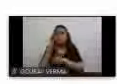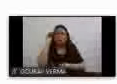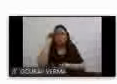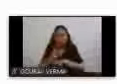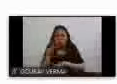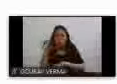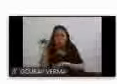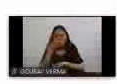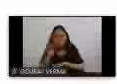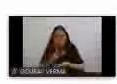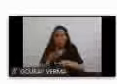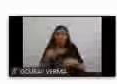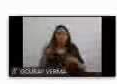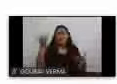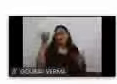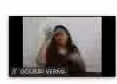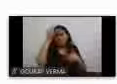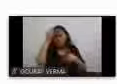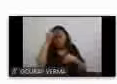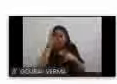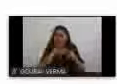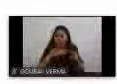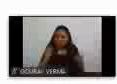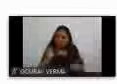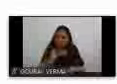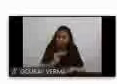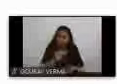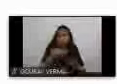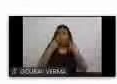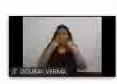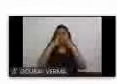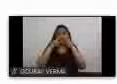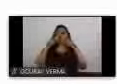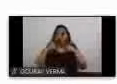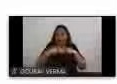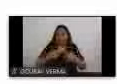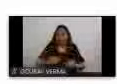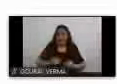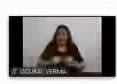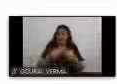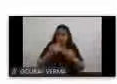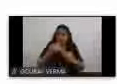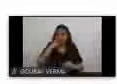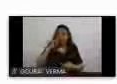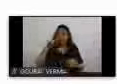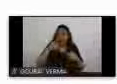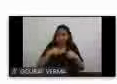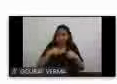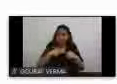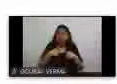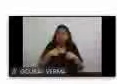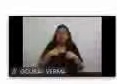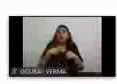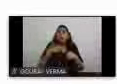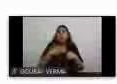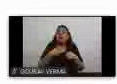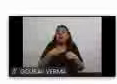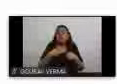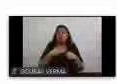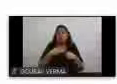एनसेफेलाइटिस हुआ है, फीवर हुआ है, मदर को इन्फेक्शन हुआ है, जो आपने डेफ ब्लाइंडनेस में जाना है, ये